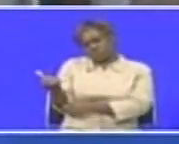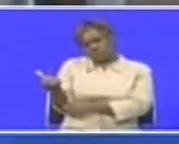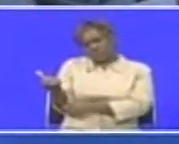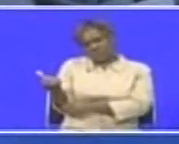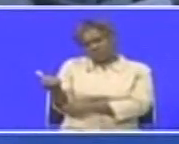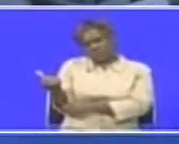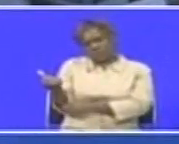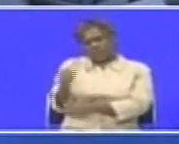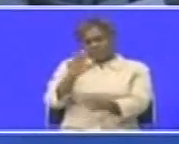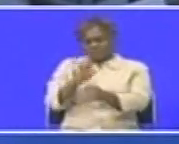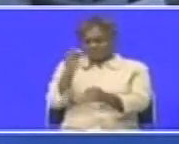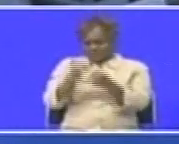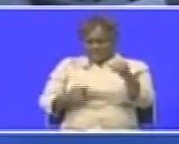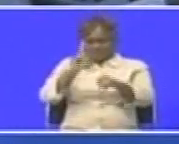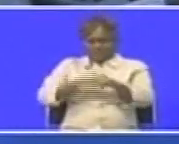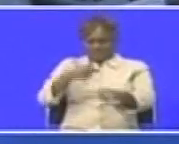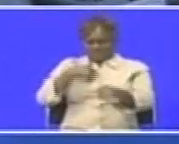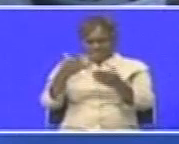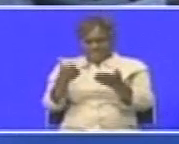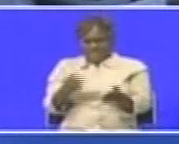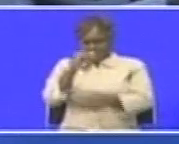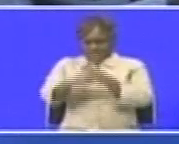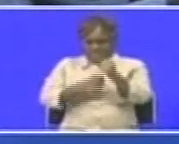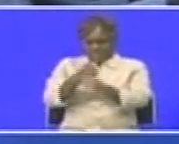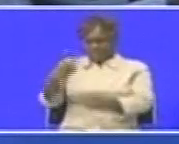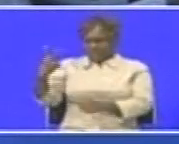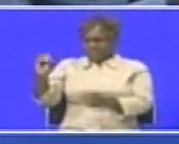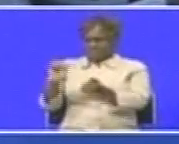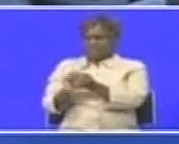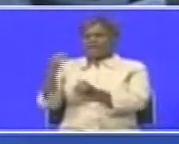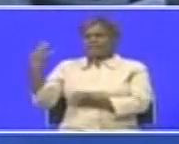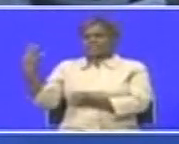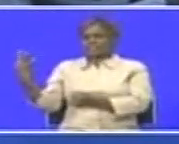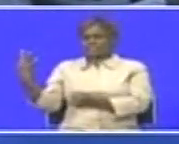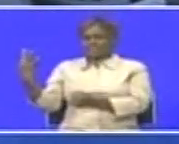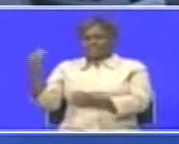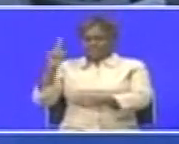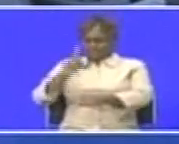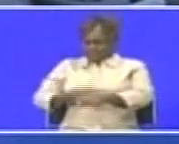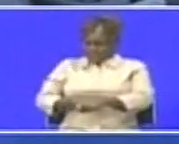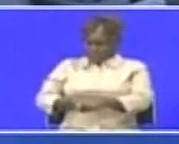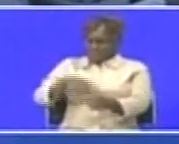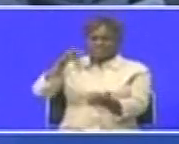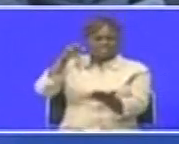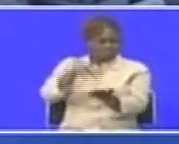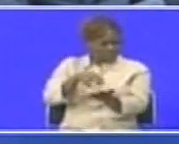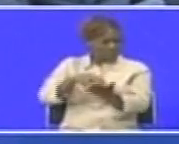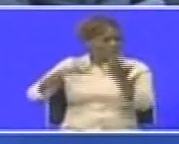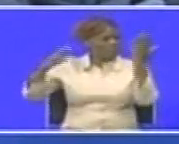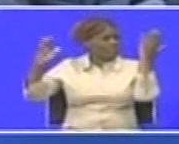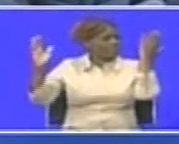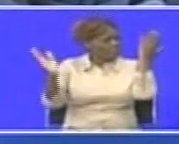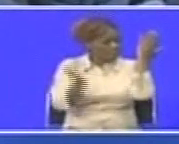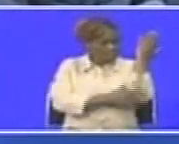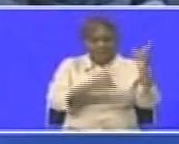walioko hapa. Mara ya mwisho nilipokuwa hapa ilikuwa mwaka wa 2013. Wakati huo hali ilikuwa si hali,